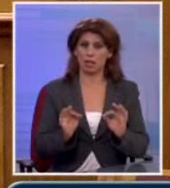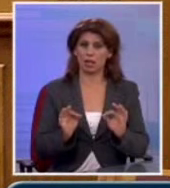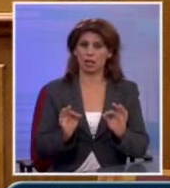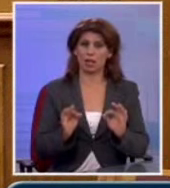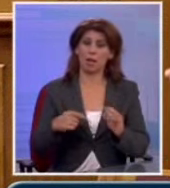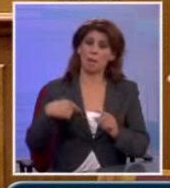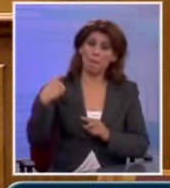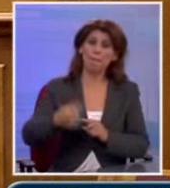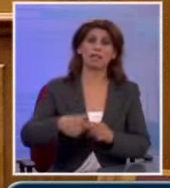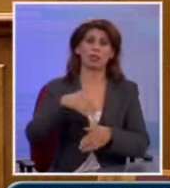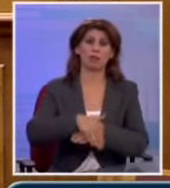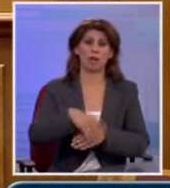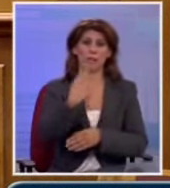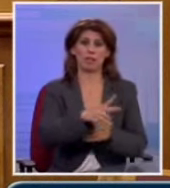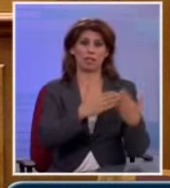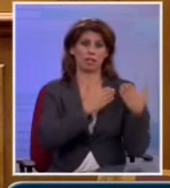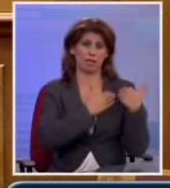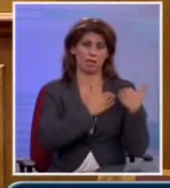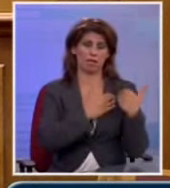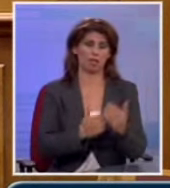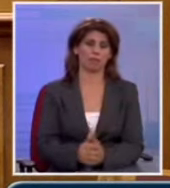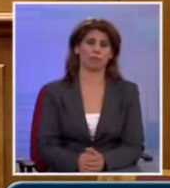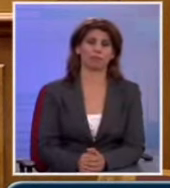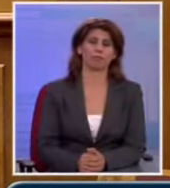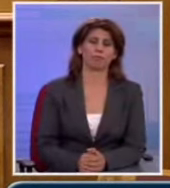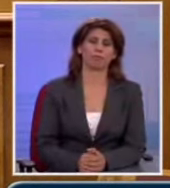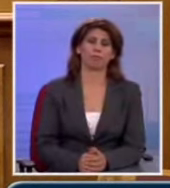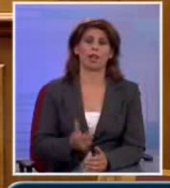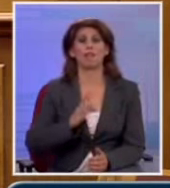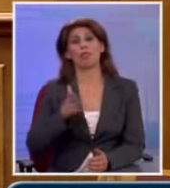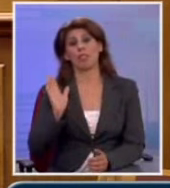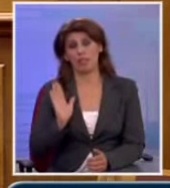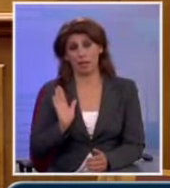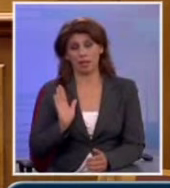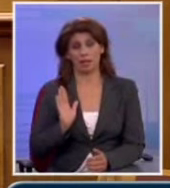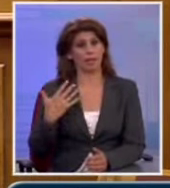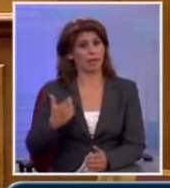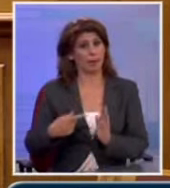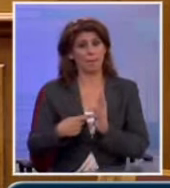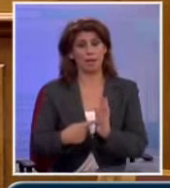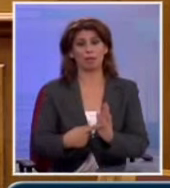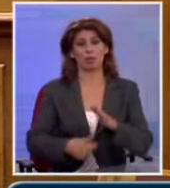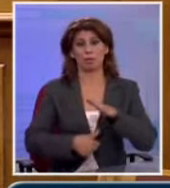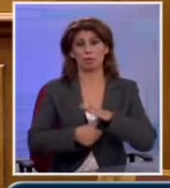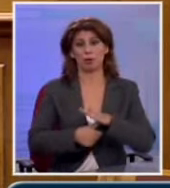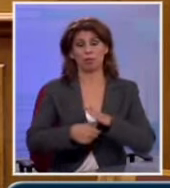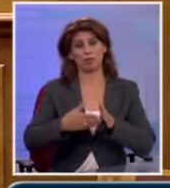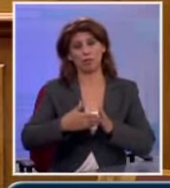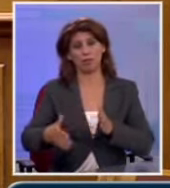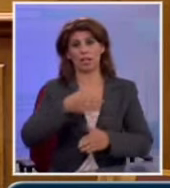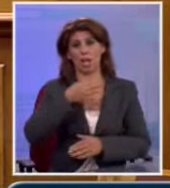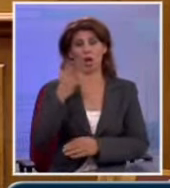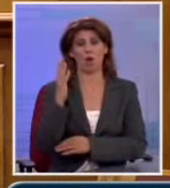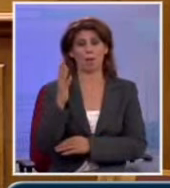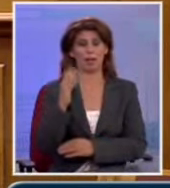τα μεσονύχτια με δική σας ευθύνη, που δεν θέλατε να είναι παρούσα η Πρόεδρος κατά τη διάρκεια της ομιλίας